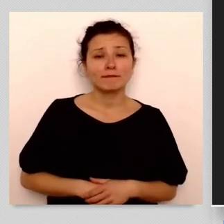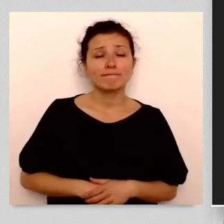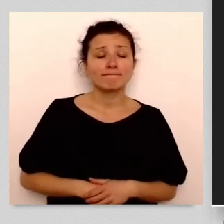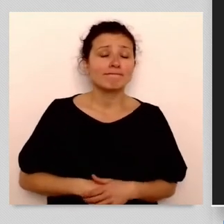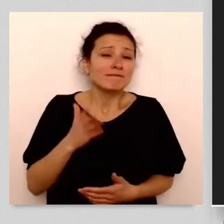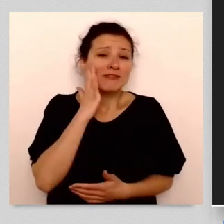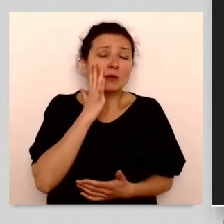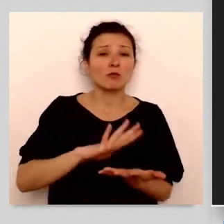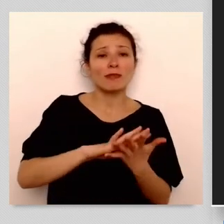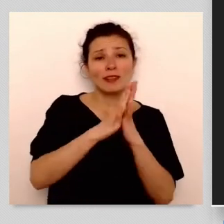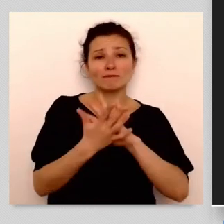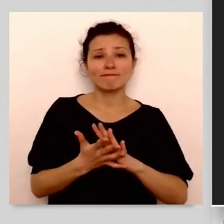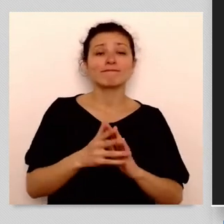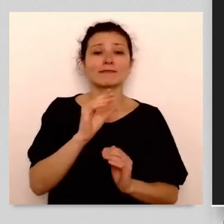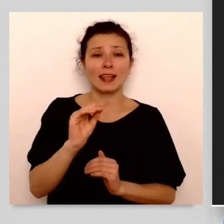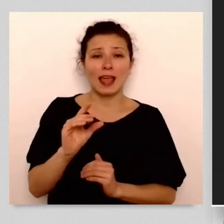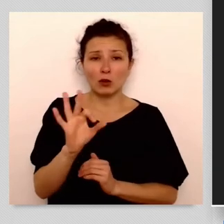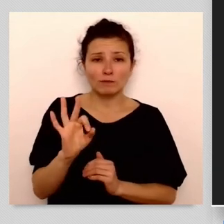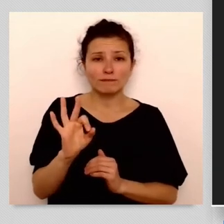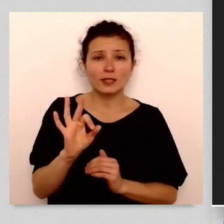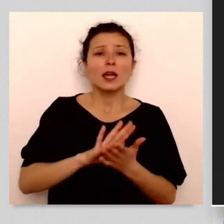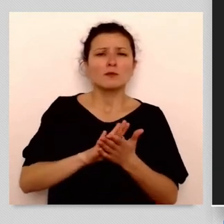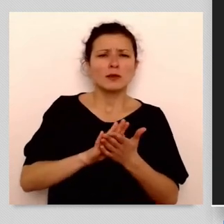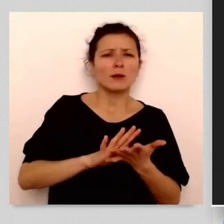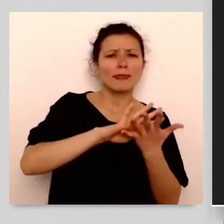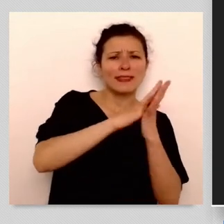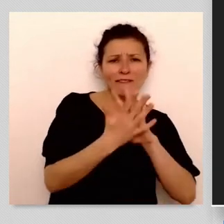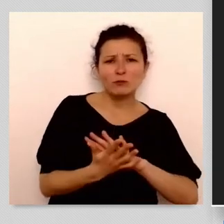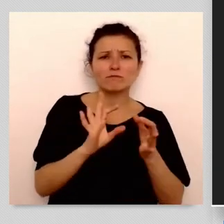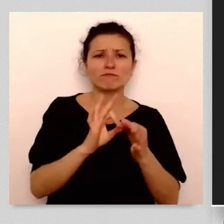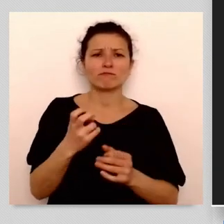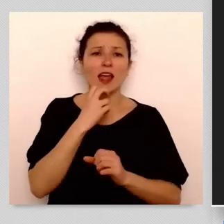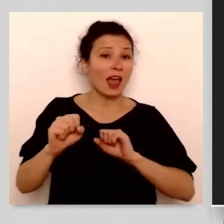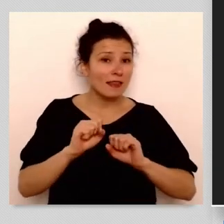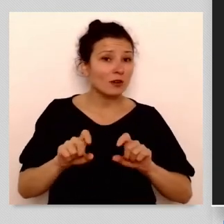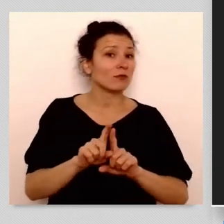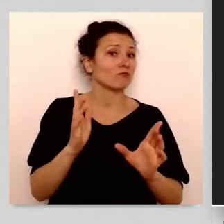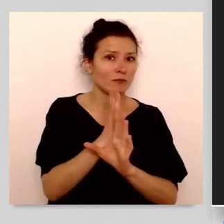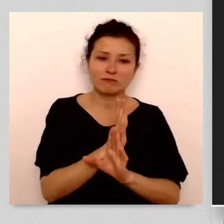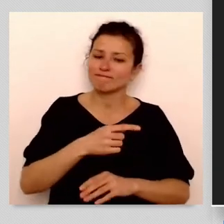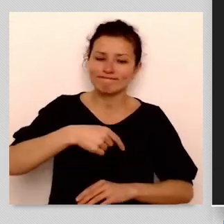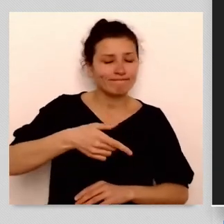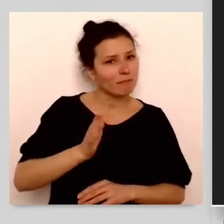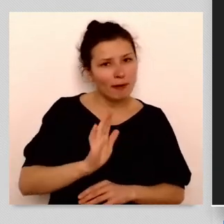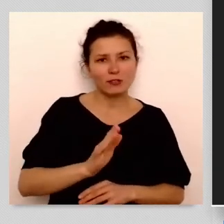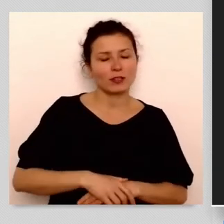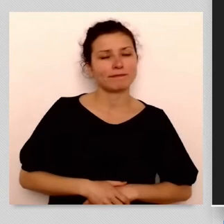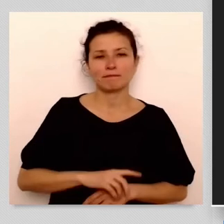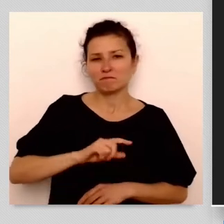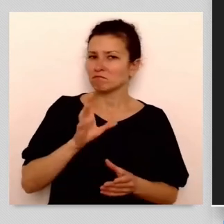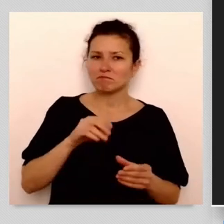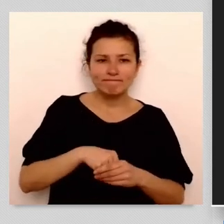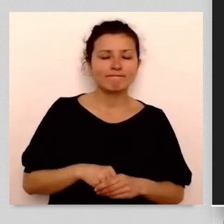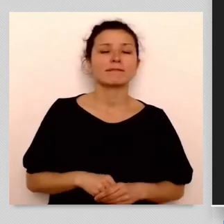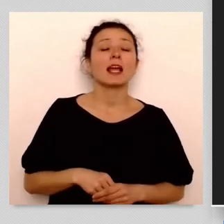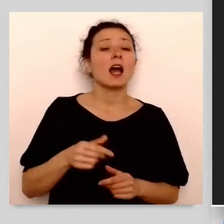transformacja ekologiczna, znaczy transformacja, przepraszam bardzo, energetyczna i klimatyczna nas czeka. Natomiast musimy pamiętać tutaj